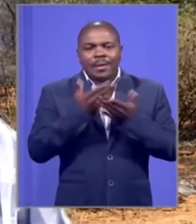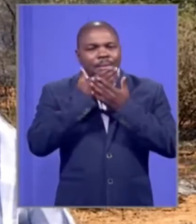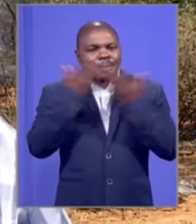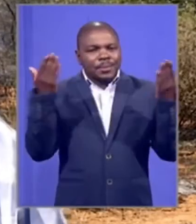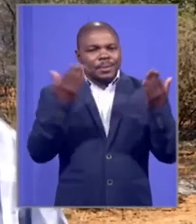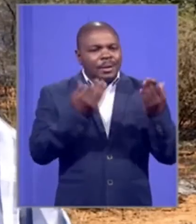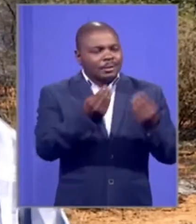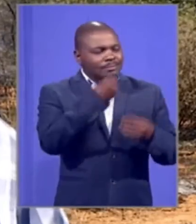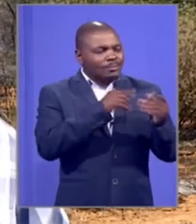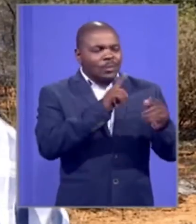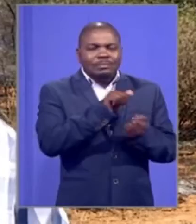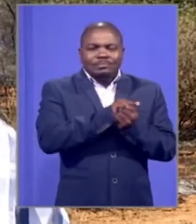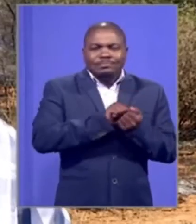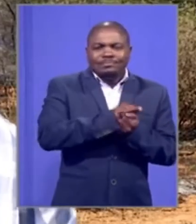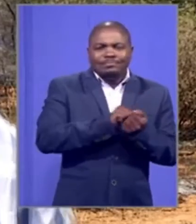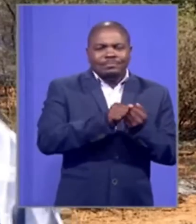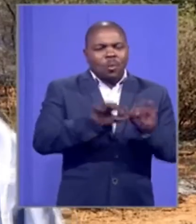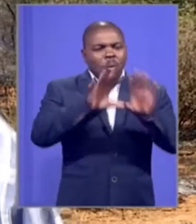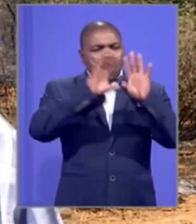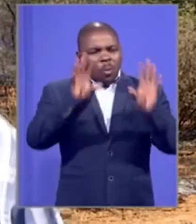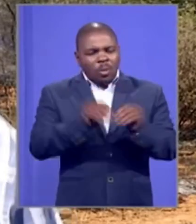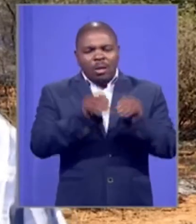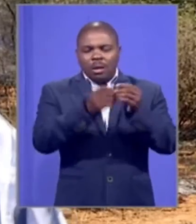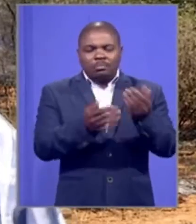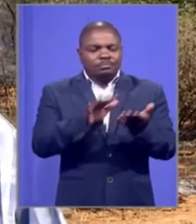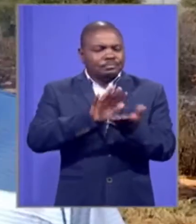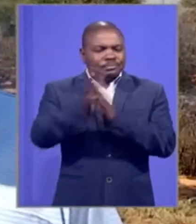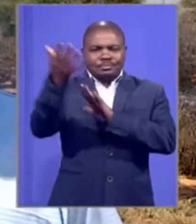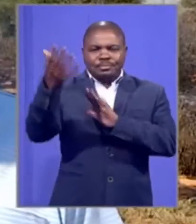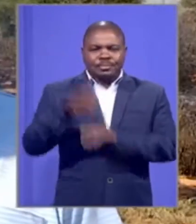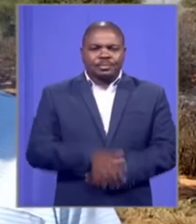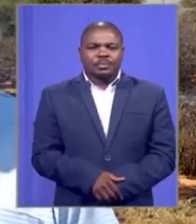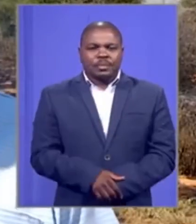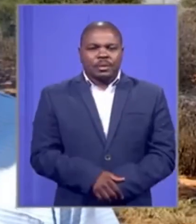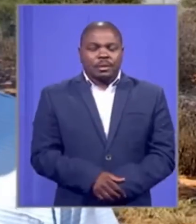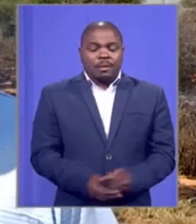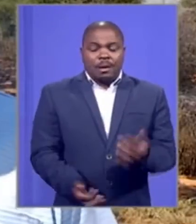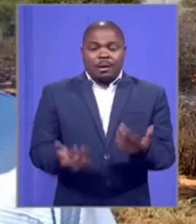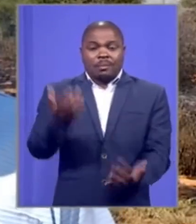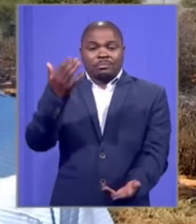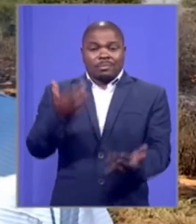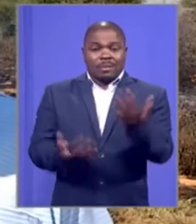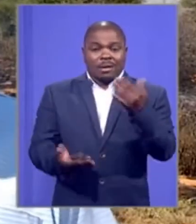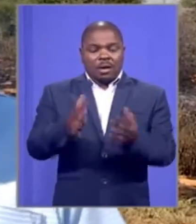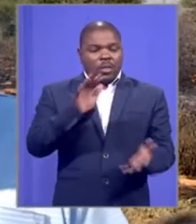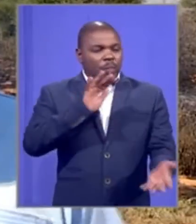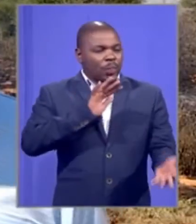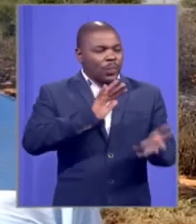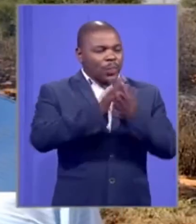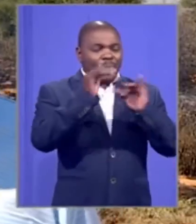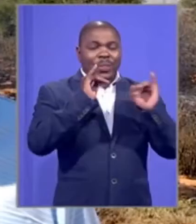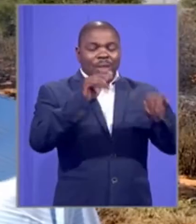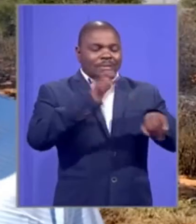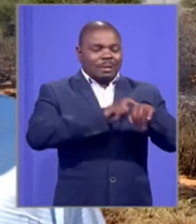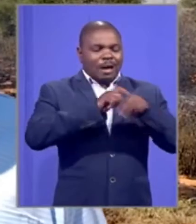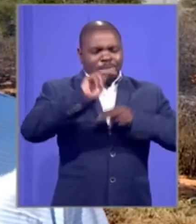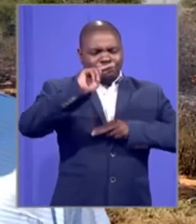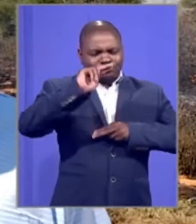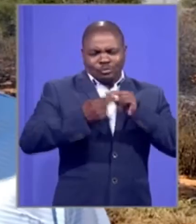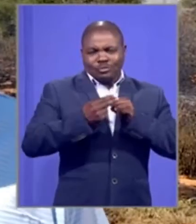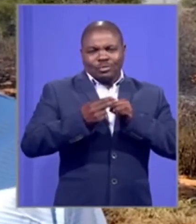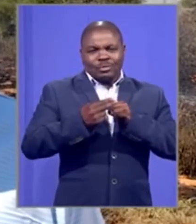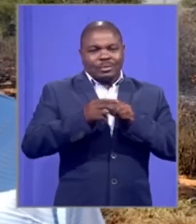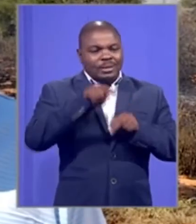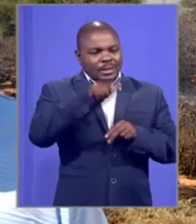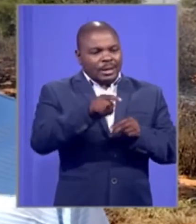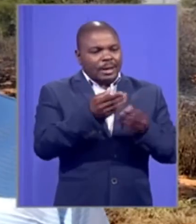ka ja teng mafulo a shele lore. Mollo re tlholetse leuba ka motsotso le re sa itseng gore le